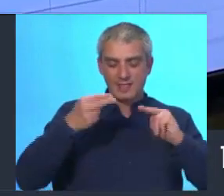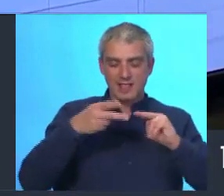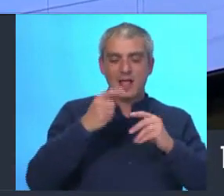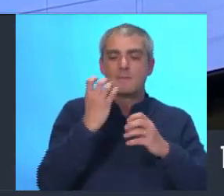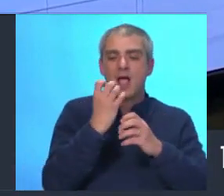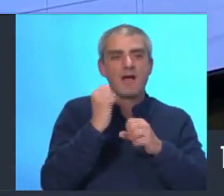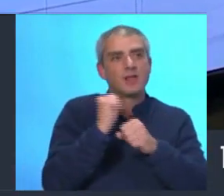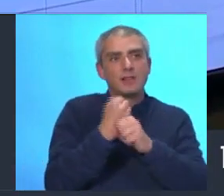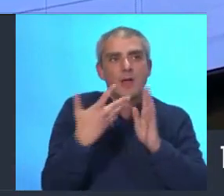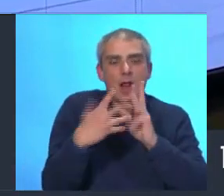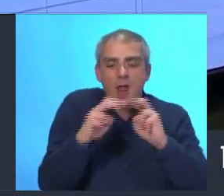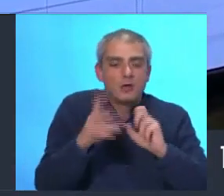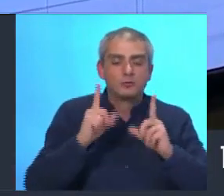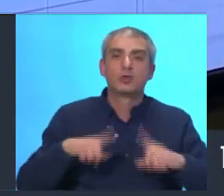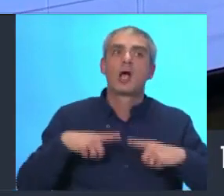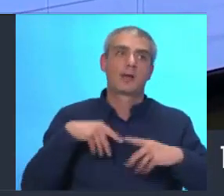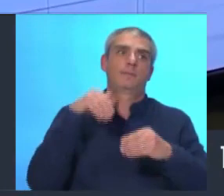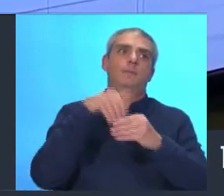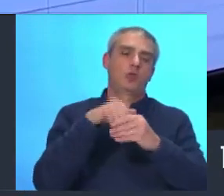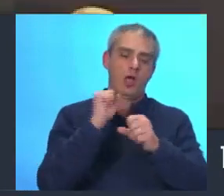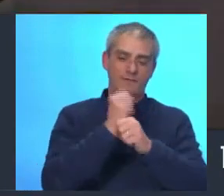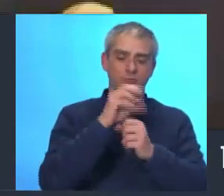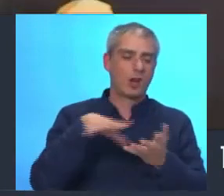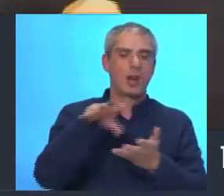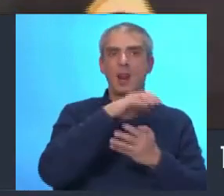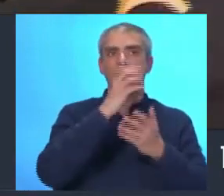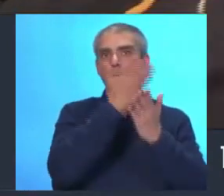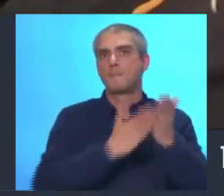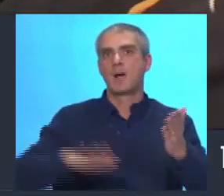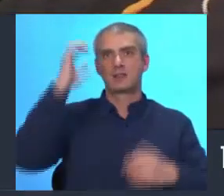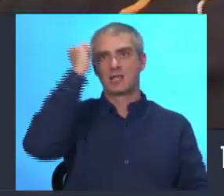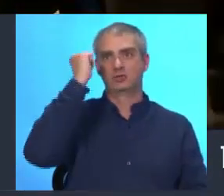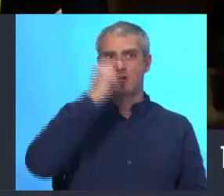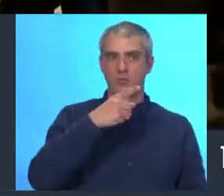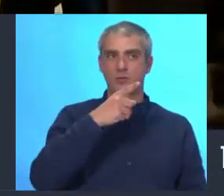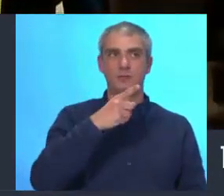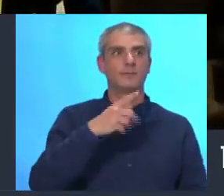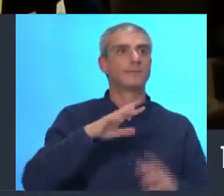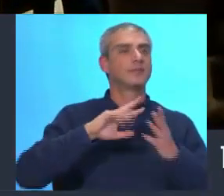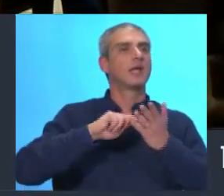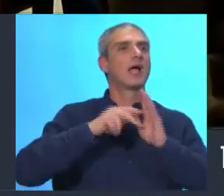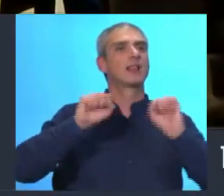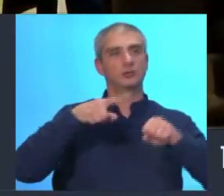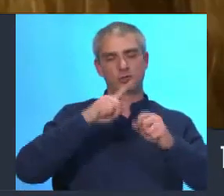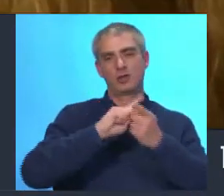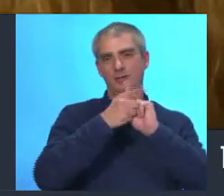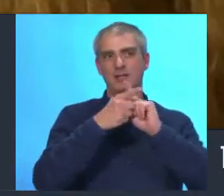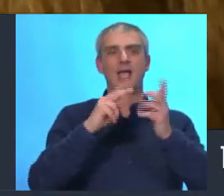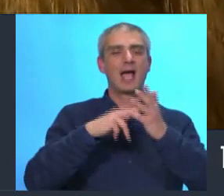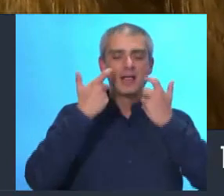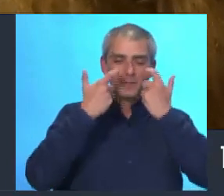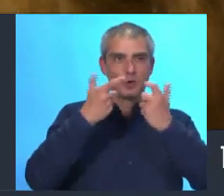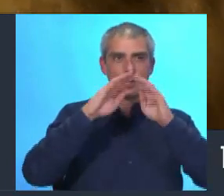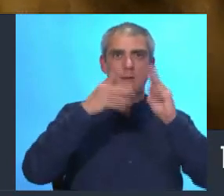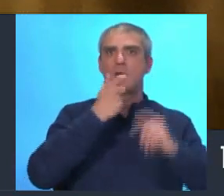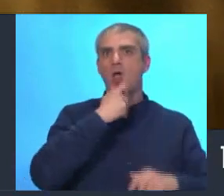לחקור אם יש חיים בתוך האבנים של אזור מחטש רמון. את חדר הקונטרול בנאסא החליף המיני חדר הפיקוד הזה במכון